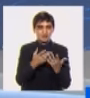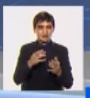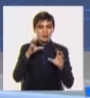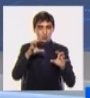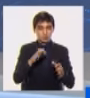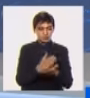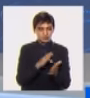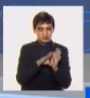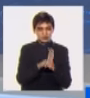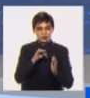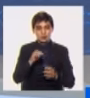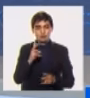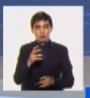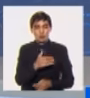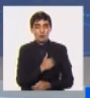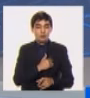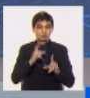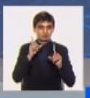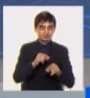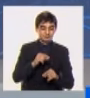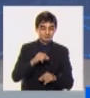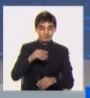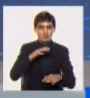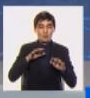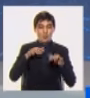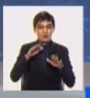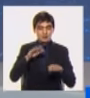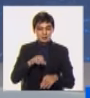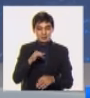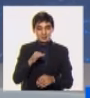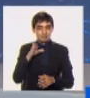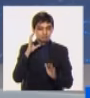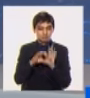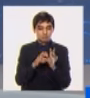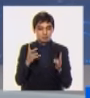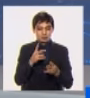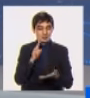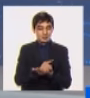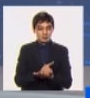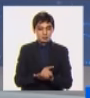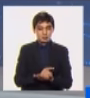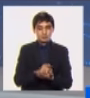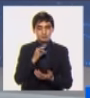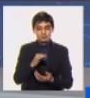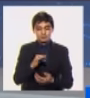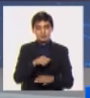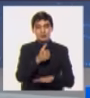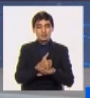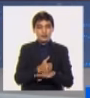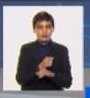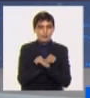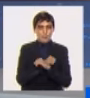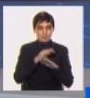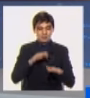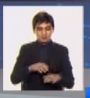и все кто рискнет отправиться на средиземное море должны следовать им неукоснительно отныне главное на отдыхе